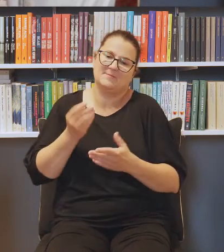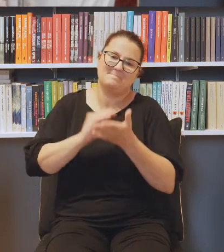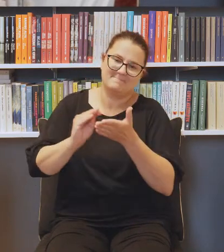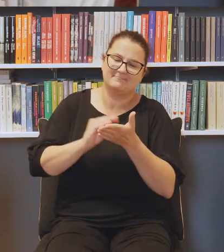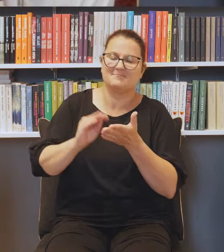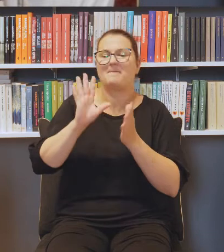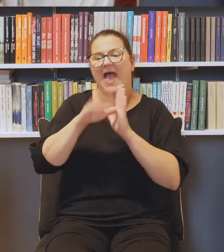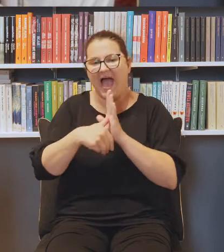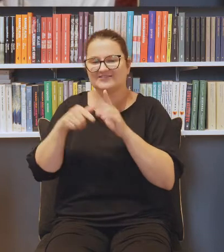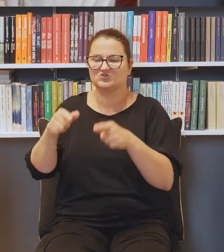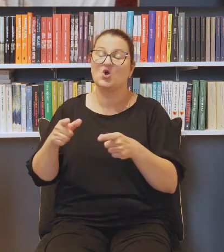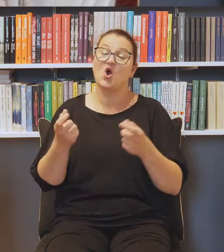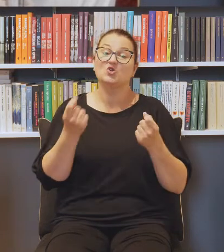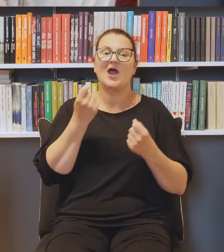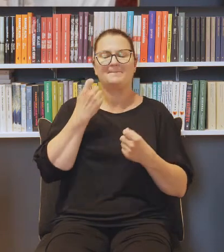problem,